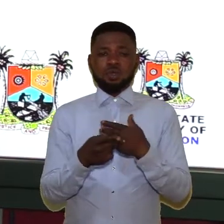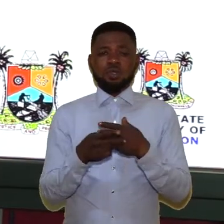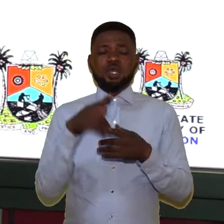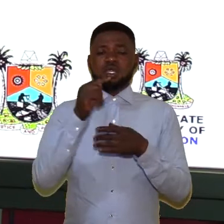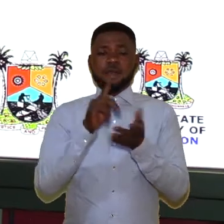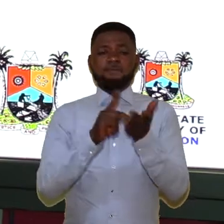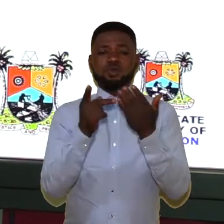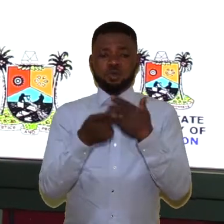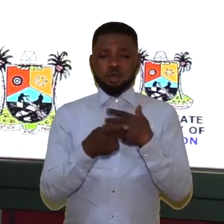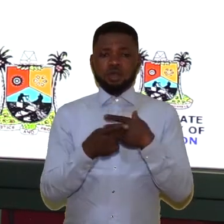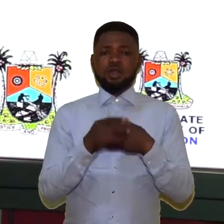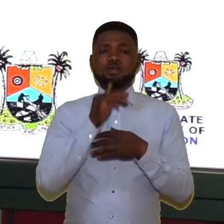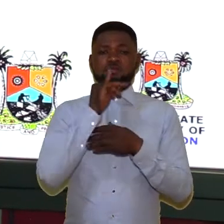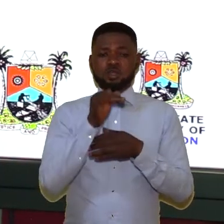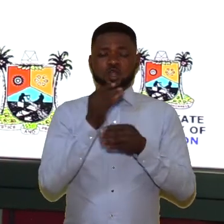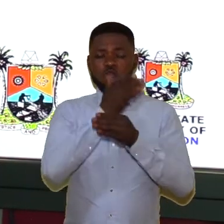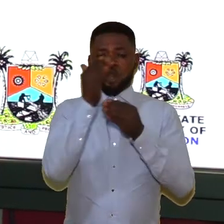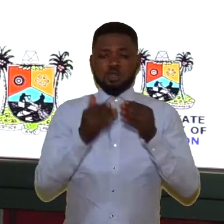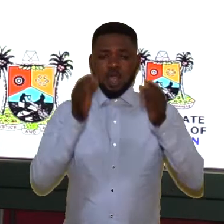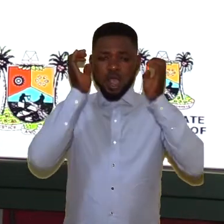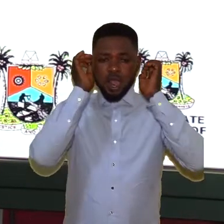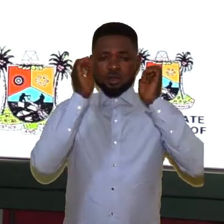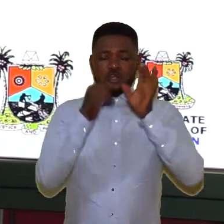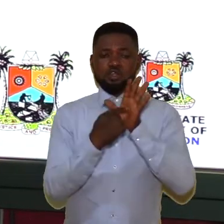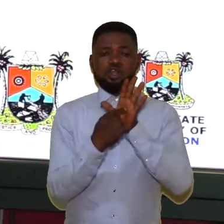o. Ètò ni Total Education Show